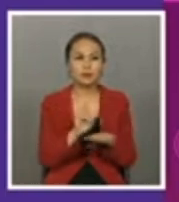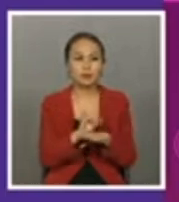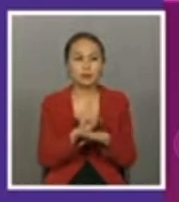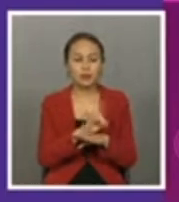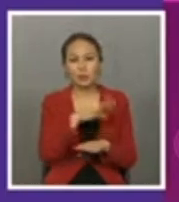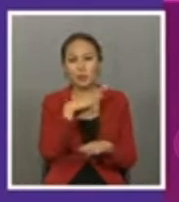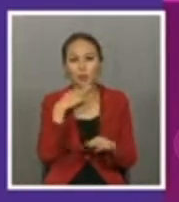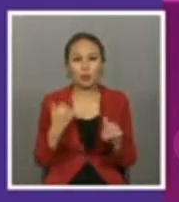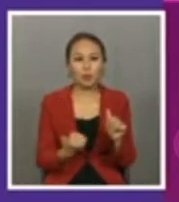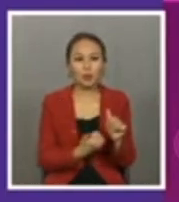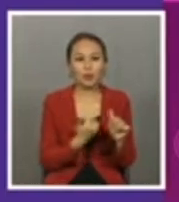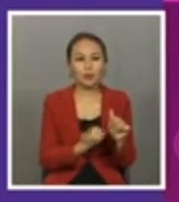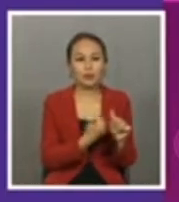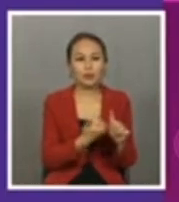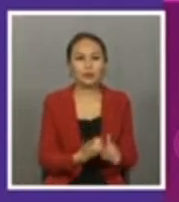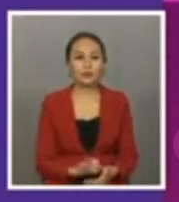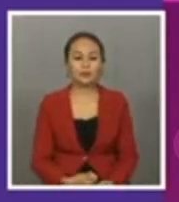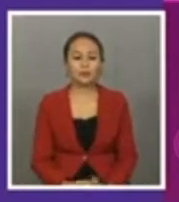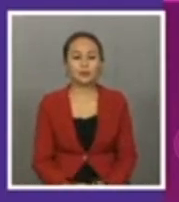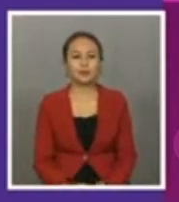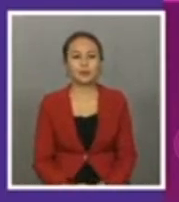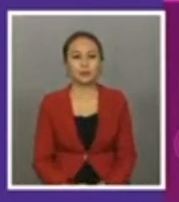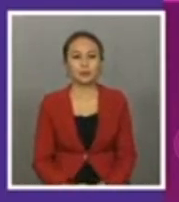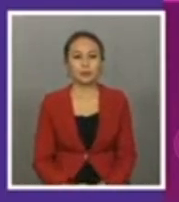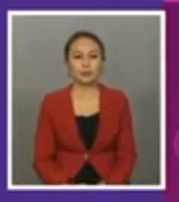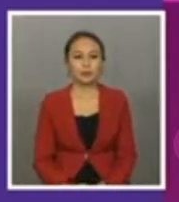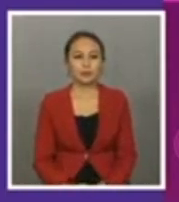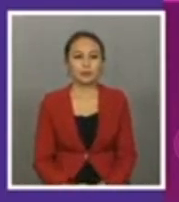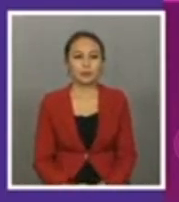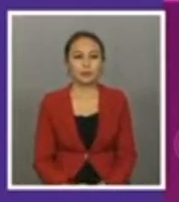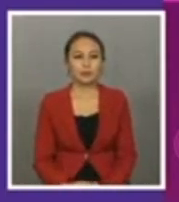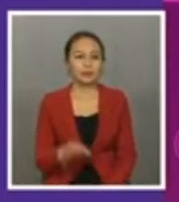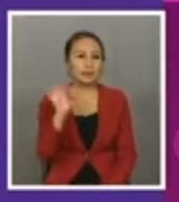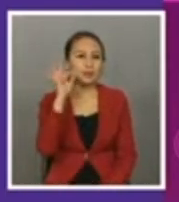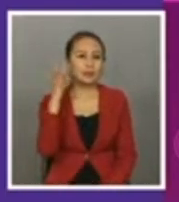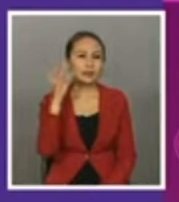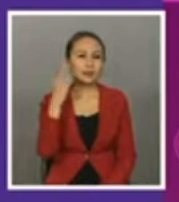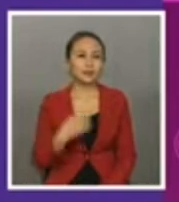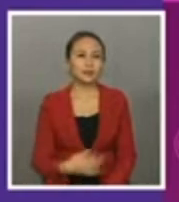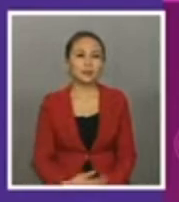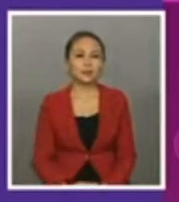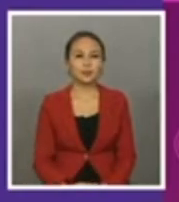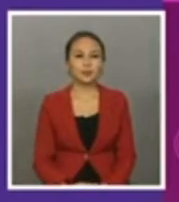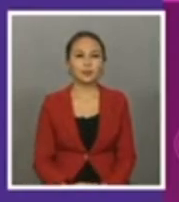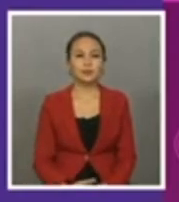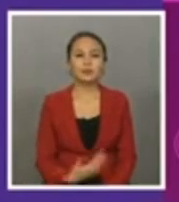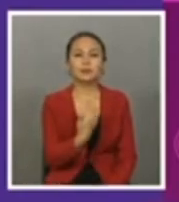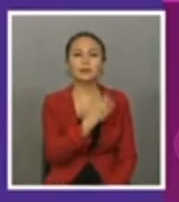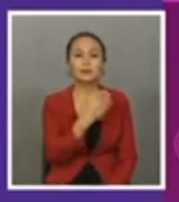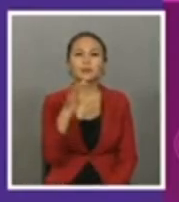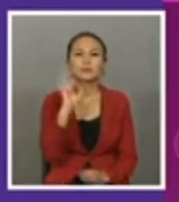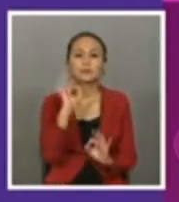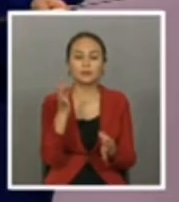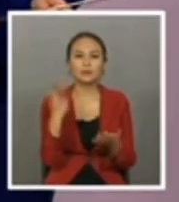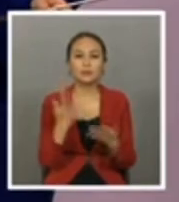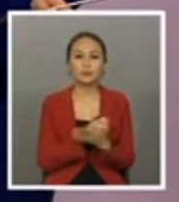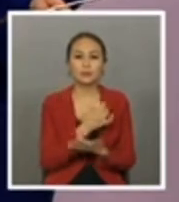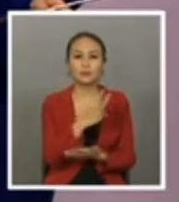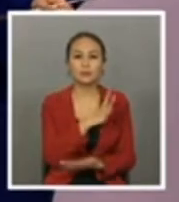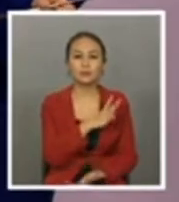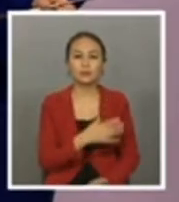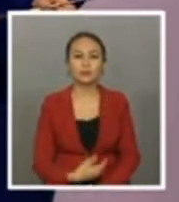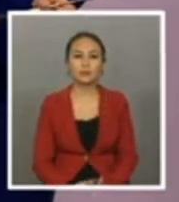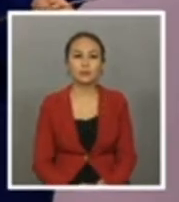қуады. Жұмбақтың шешуі? Мысық екен. Ал сендер дұрыстап алдыңдар ма?